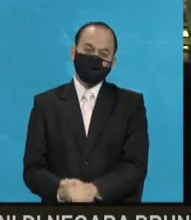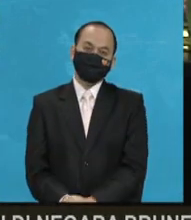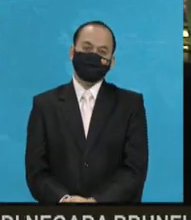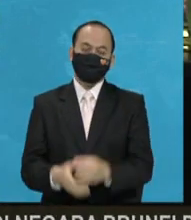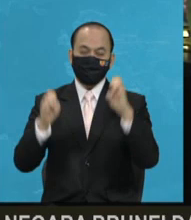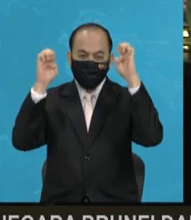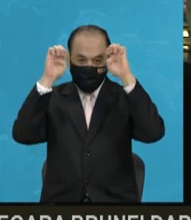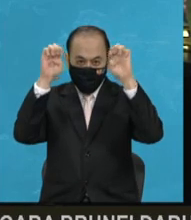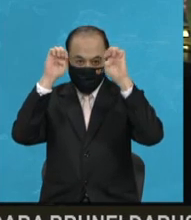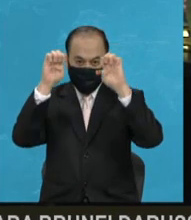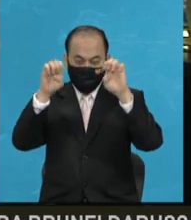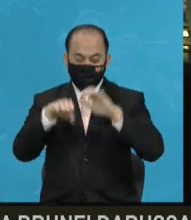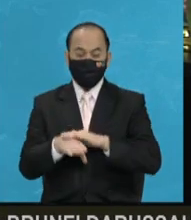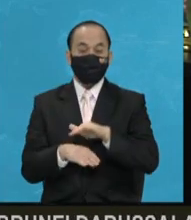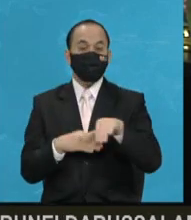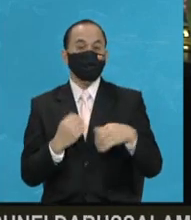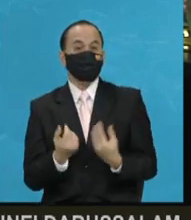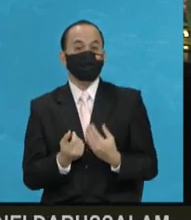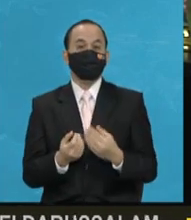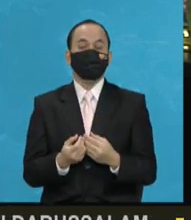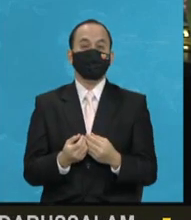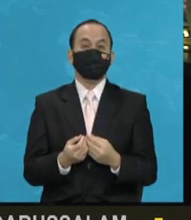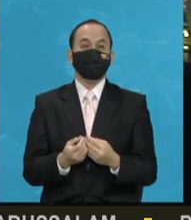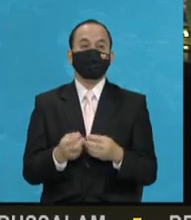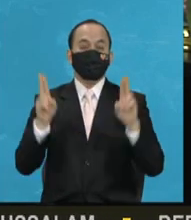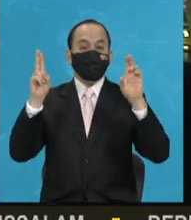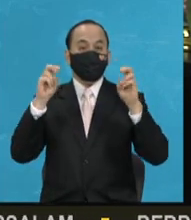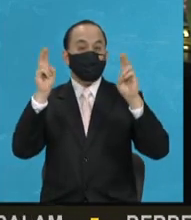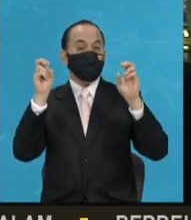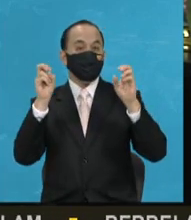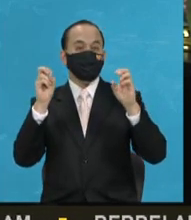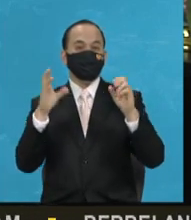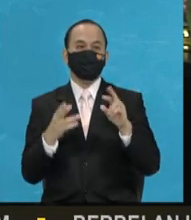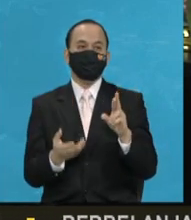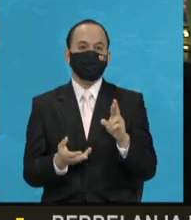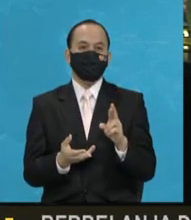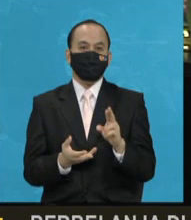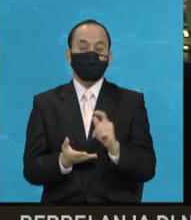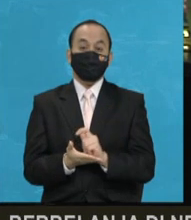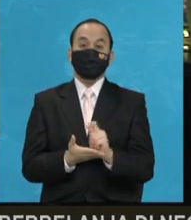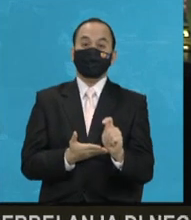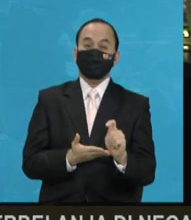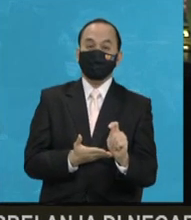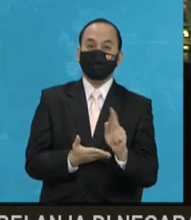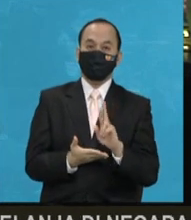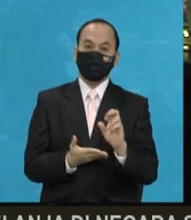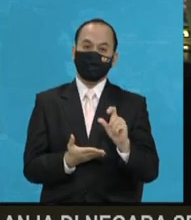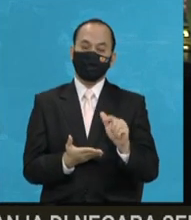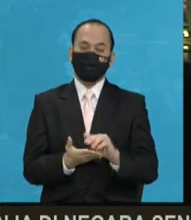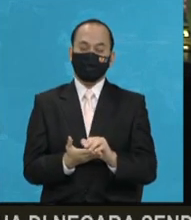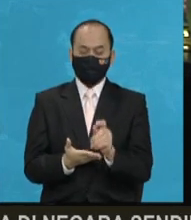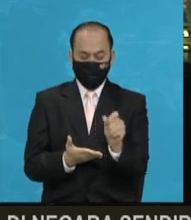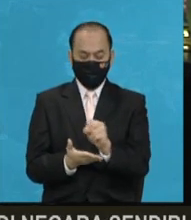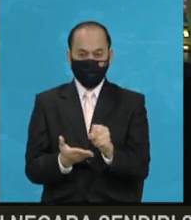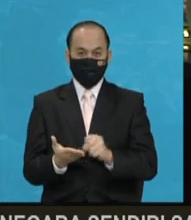Hai semuaaaa mencembung konsep prior seperti pisang bagian pemenangan melukis kurang Putri